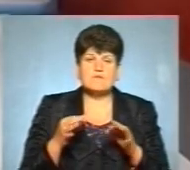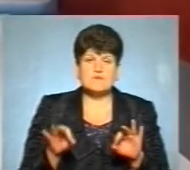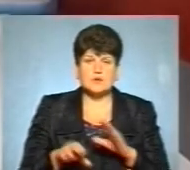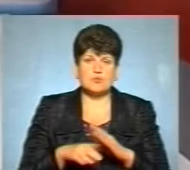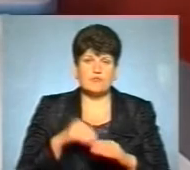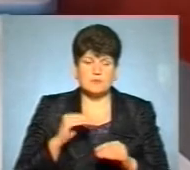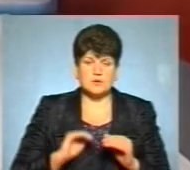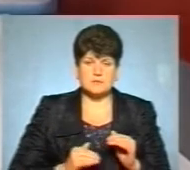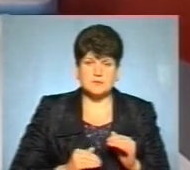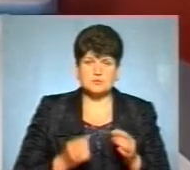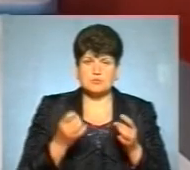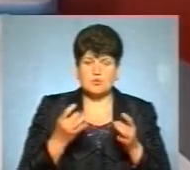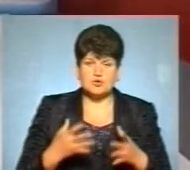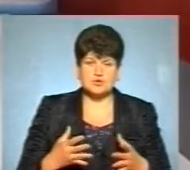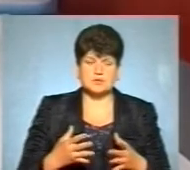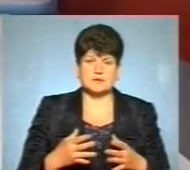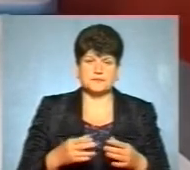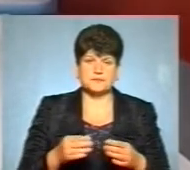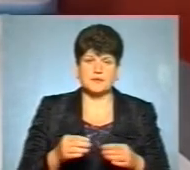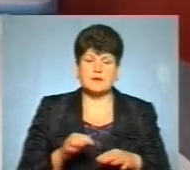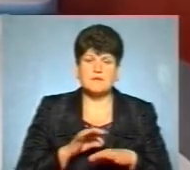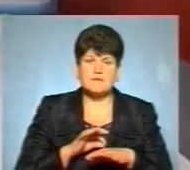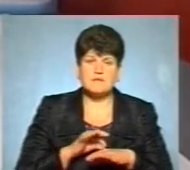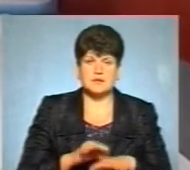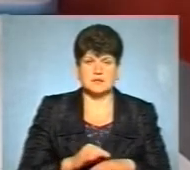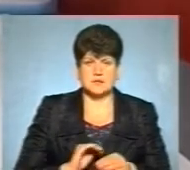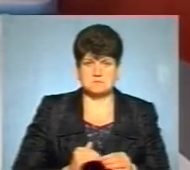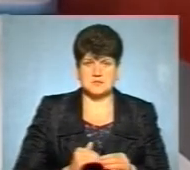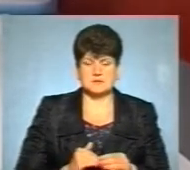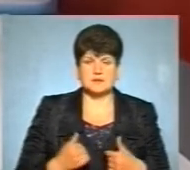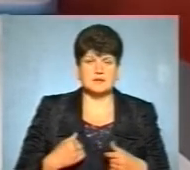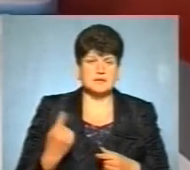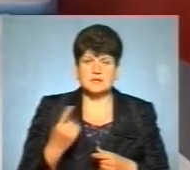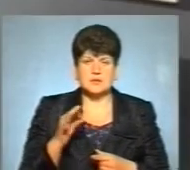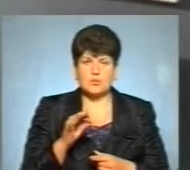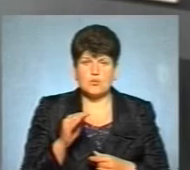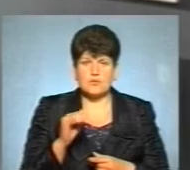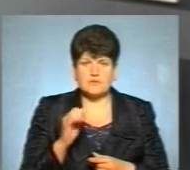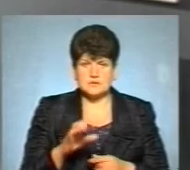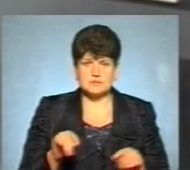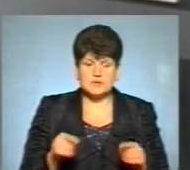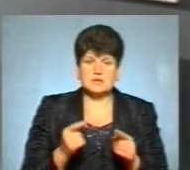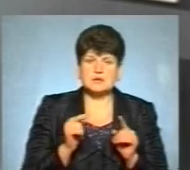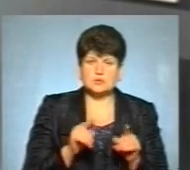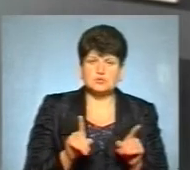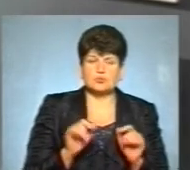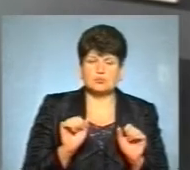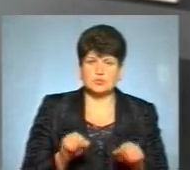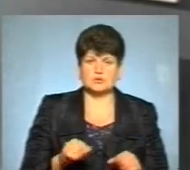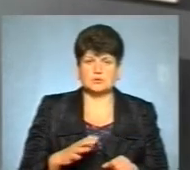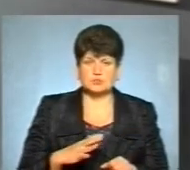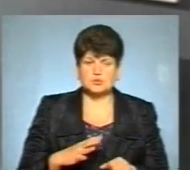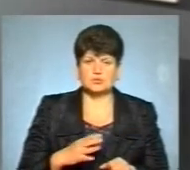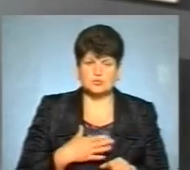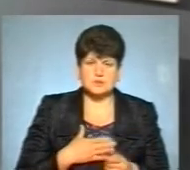для бізнесу, спрощення легалізації бізнесу, ведення бізнесу. Ну, я не знаю, єдиний офіс створити для того, щоб можна було, у нас він є